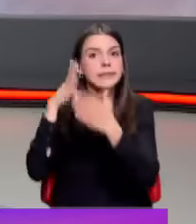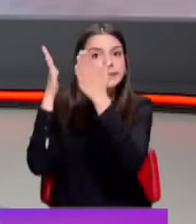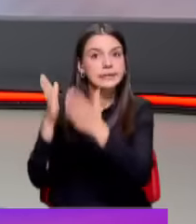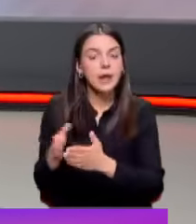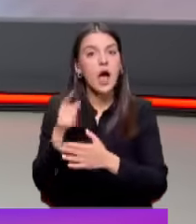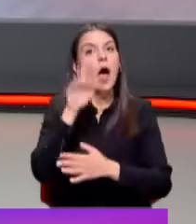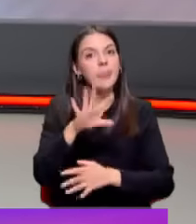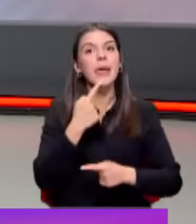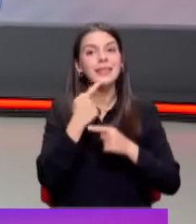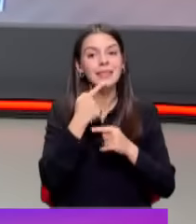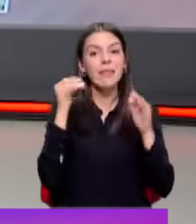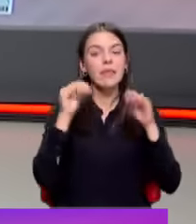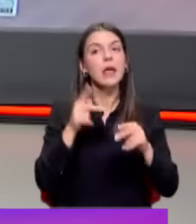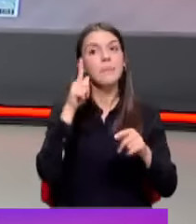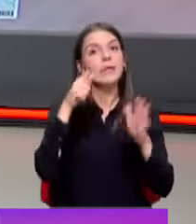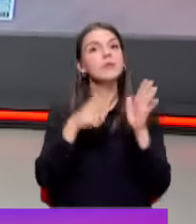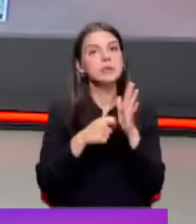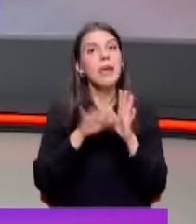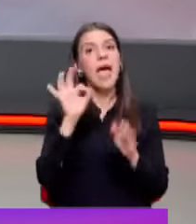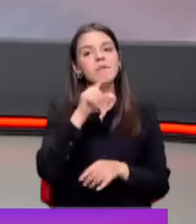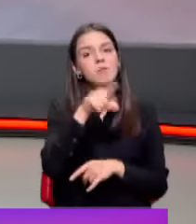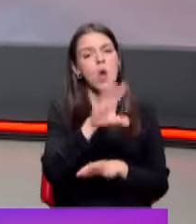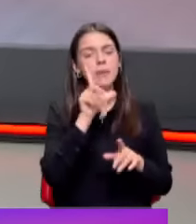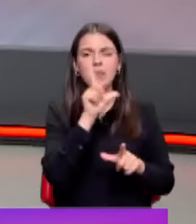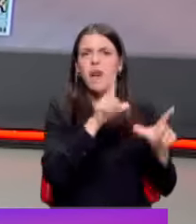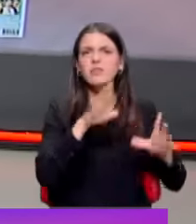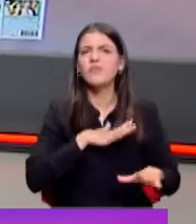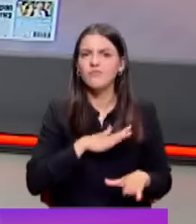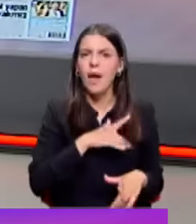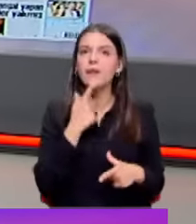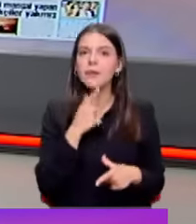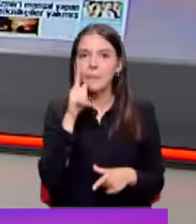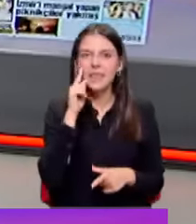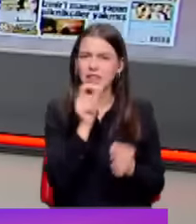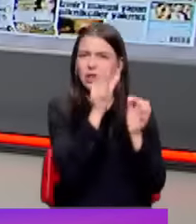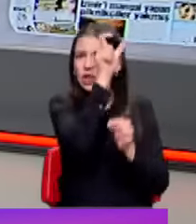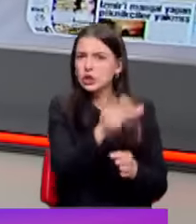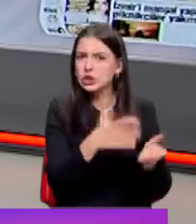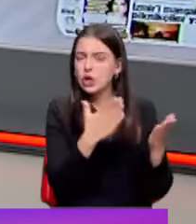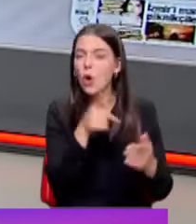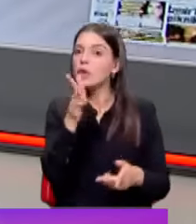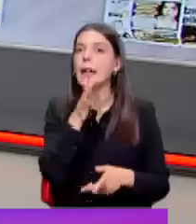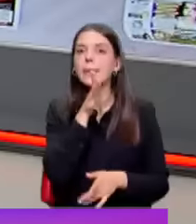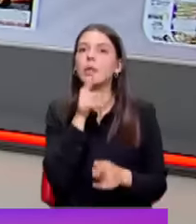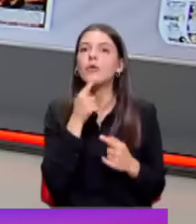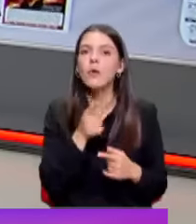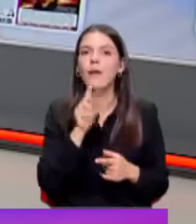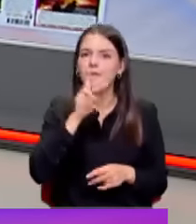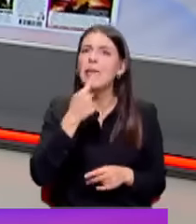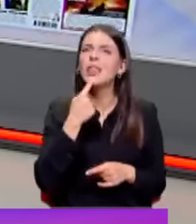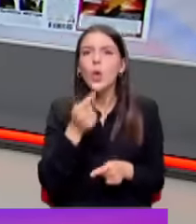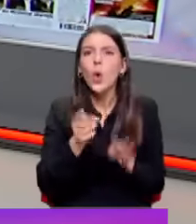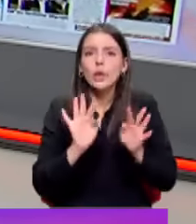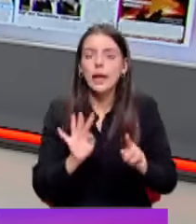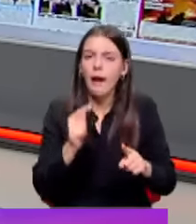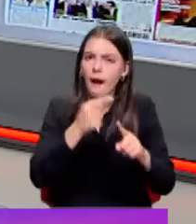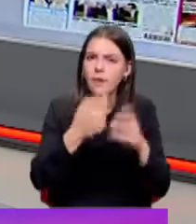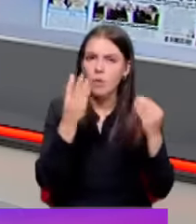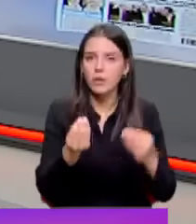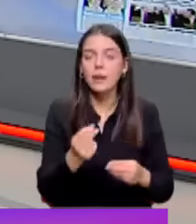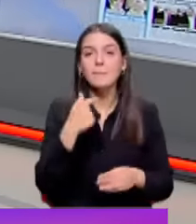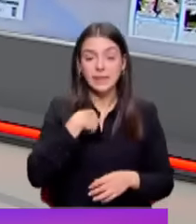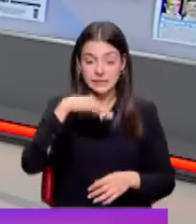bunu dile getiren bir isim. Evet, böyle bir ihtiyaç var diye. O da biliyor şeklinde konuşuyor ve şunu ekliyor. Eğer biz bugün